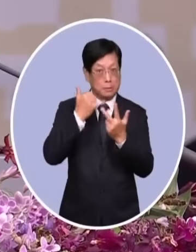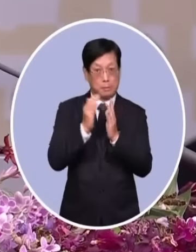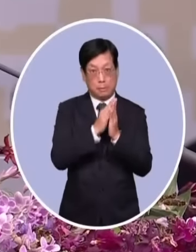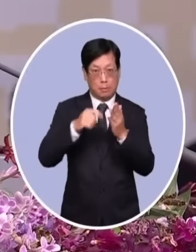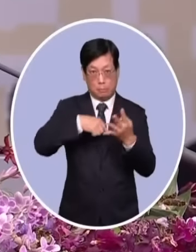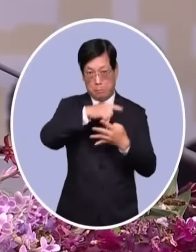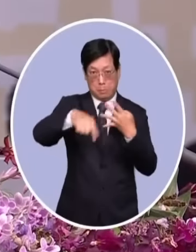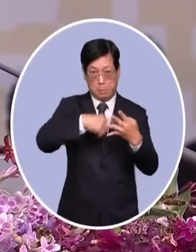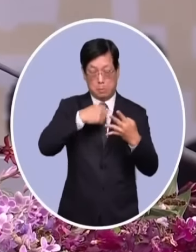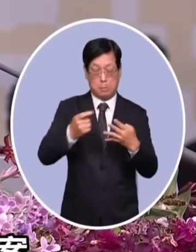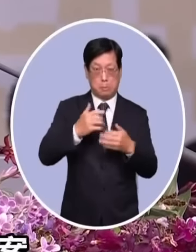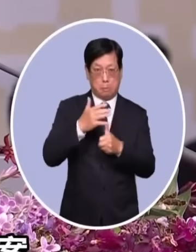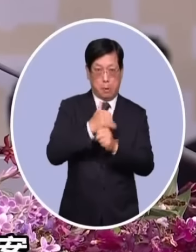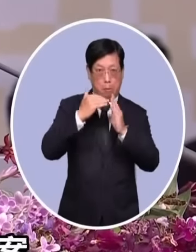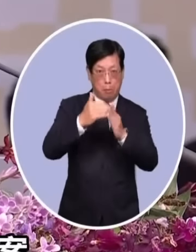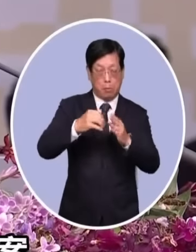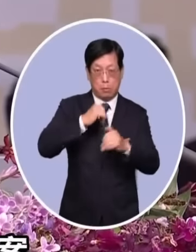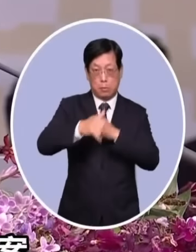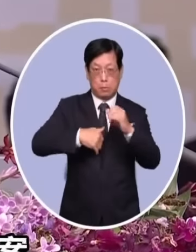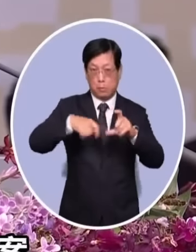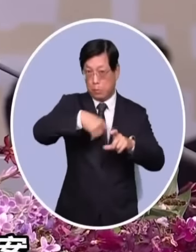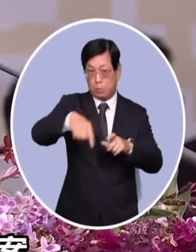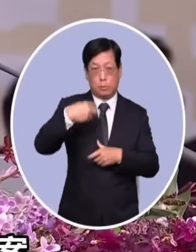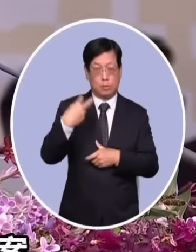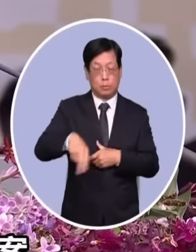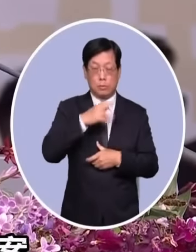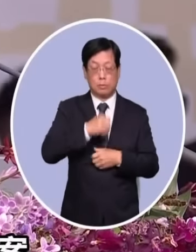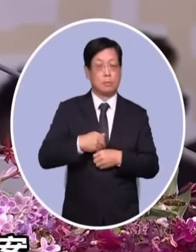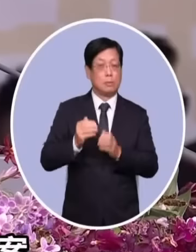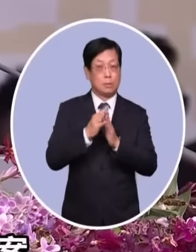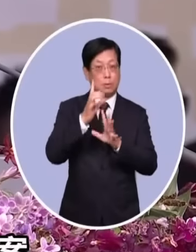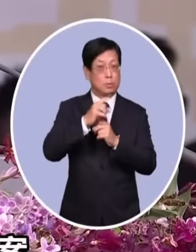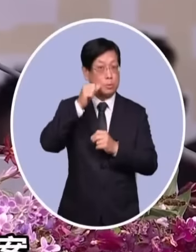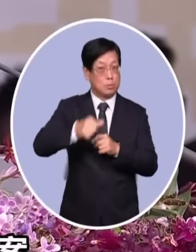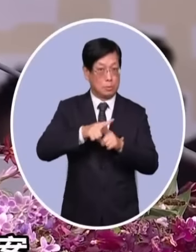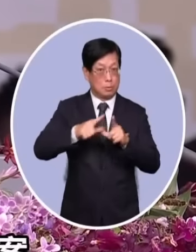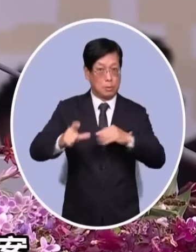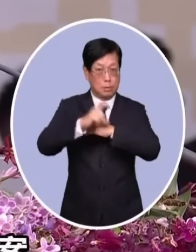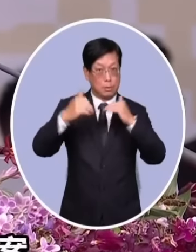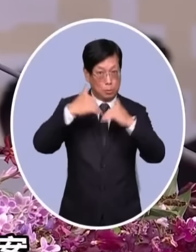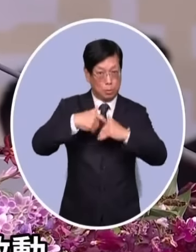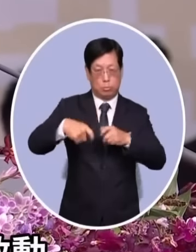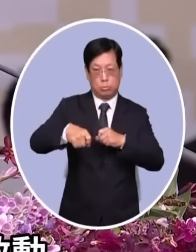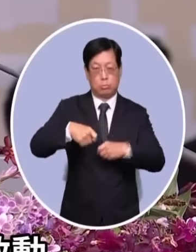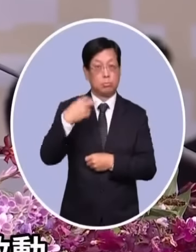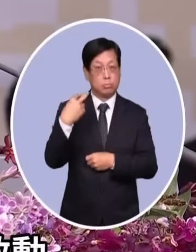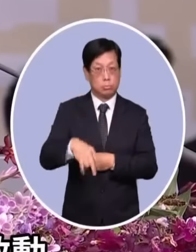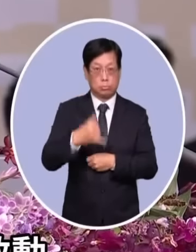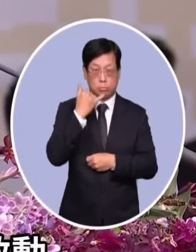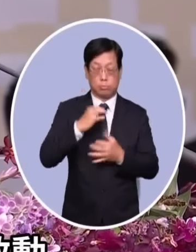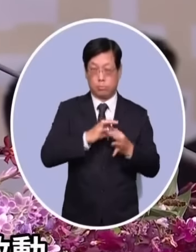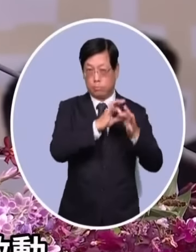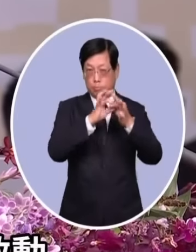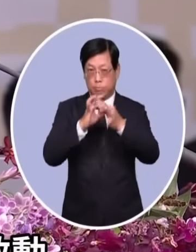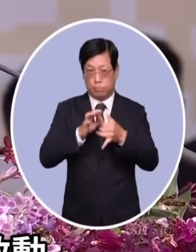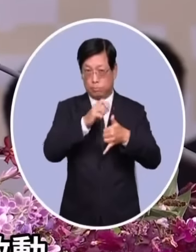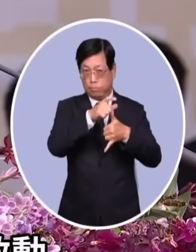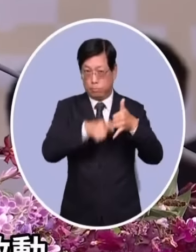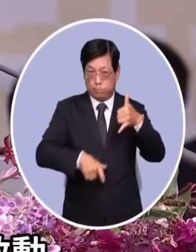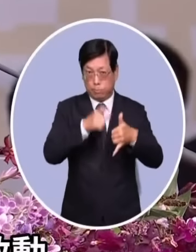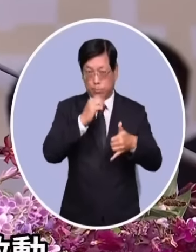圈，也要进行桃竹苗大矽谷推动方案，打造串联南北的中